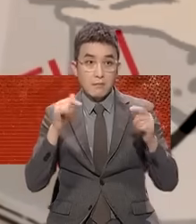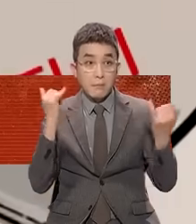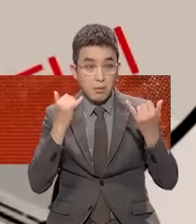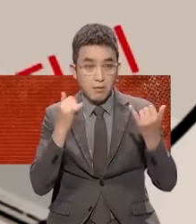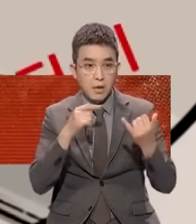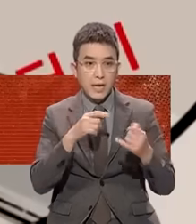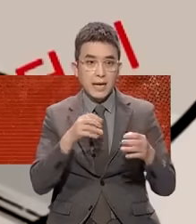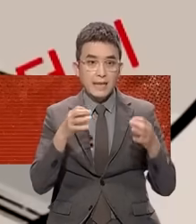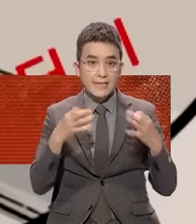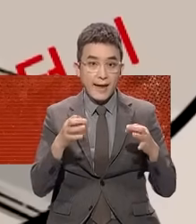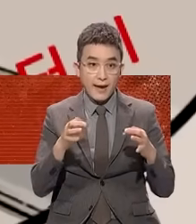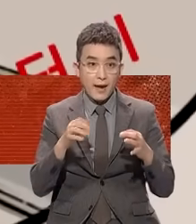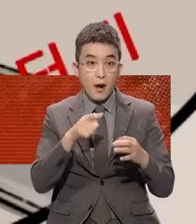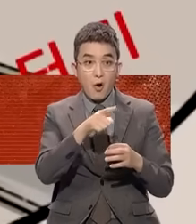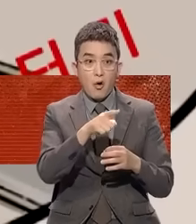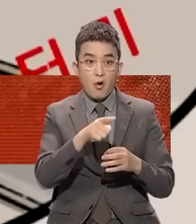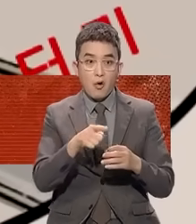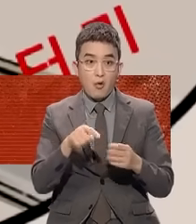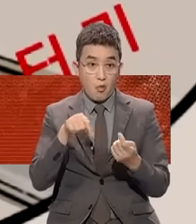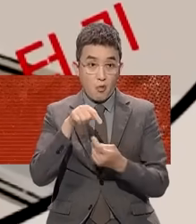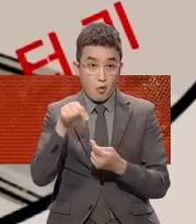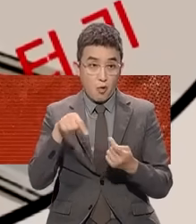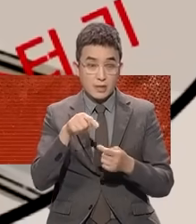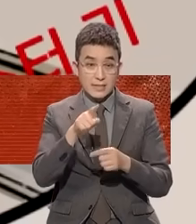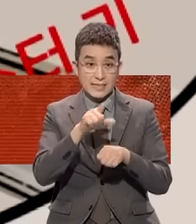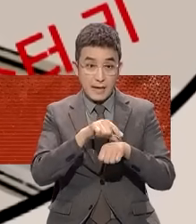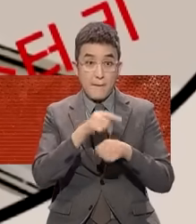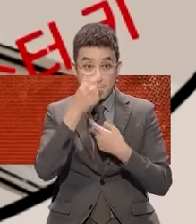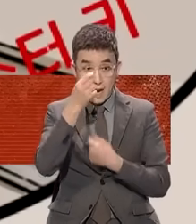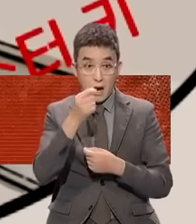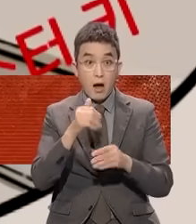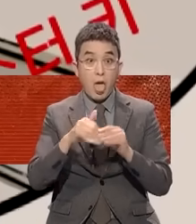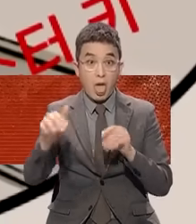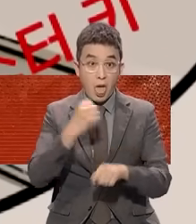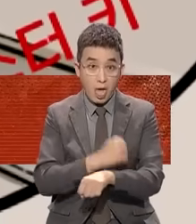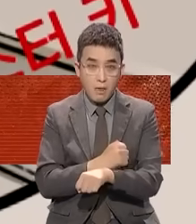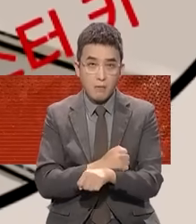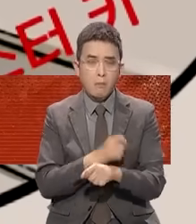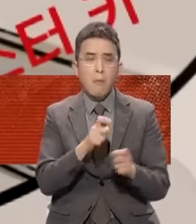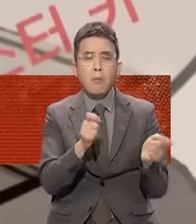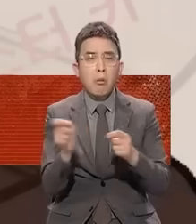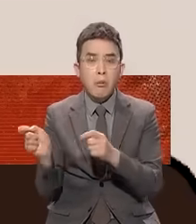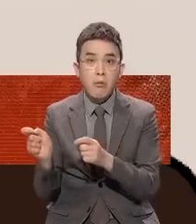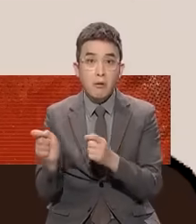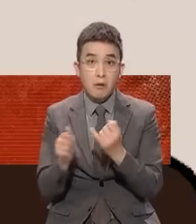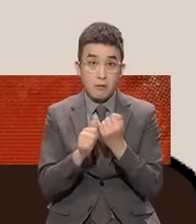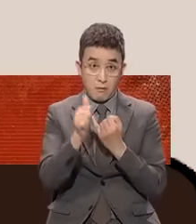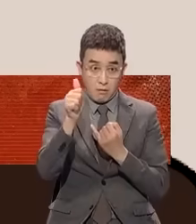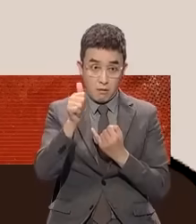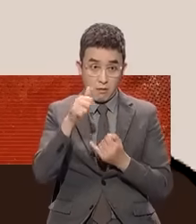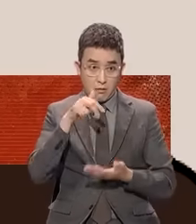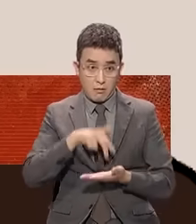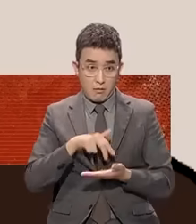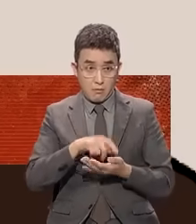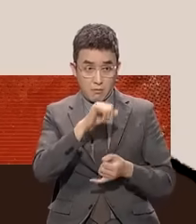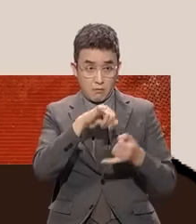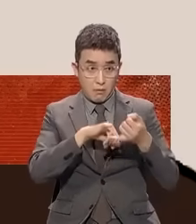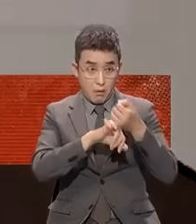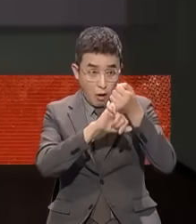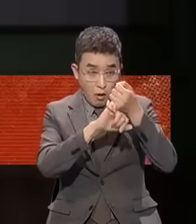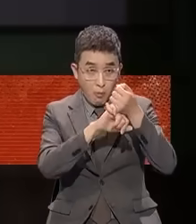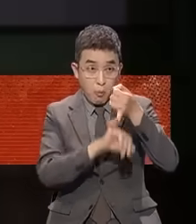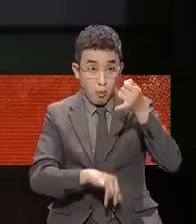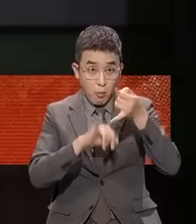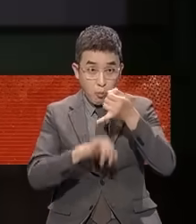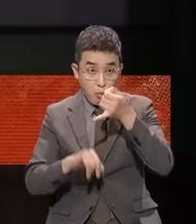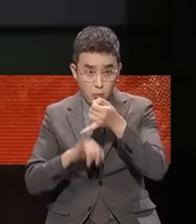드리겠다고 했는데 또 미뤄졌다고 합니다. 이런 식의 행동이 계속 반복돼서 결국 남편은 계속 이렇게 약속하신 부분도 지키지 않으시면